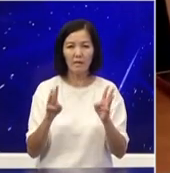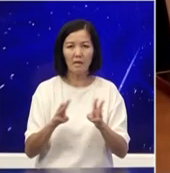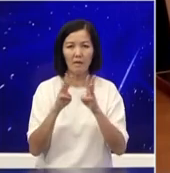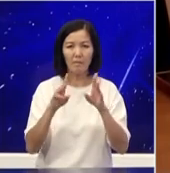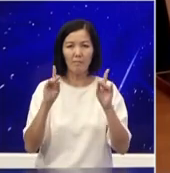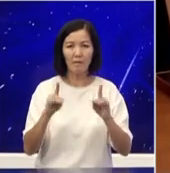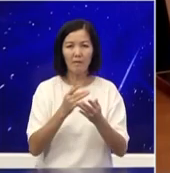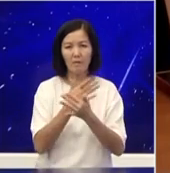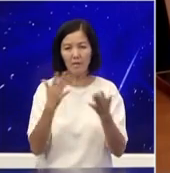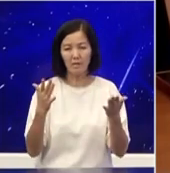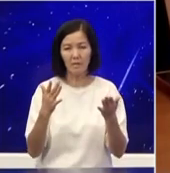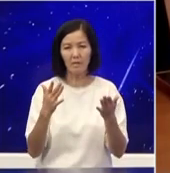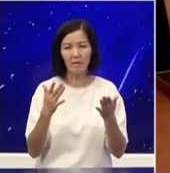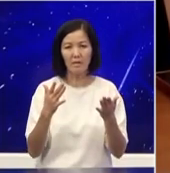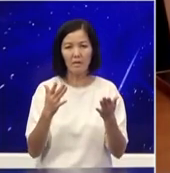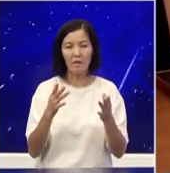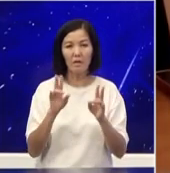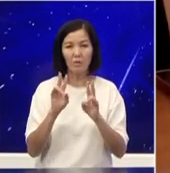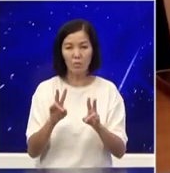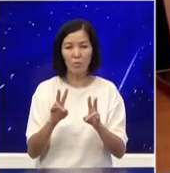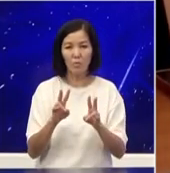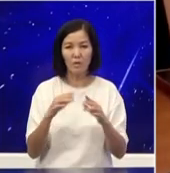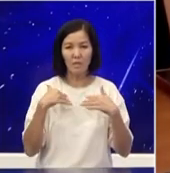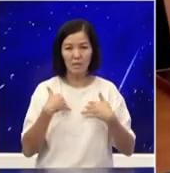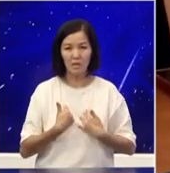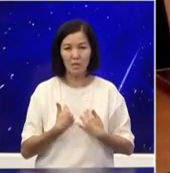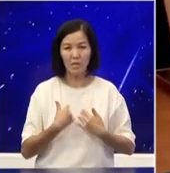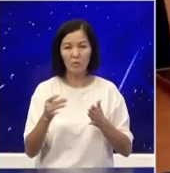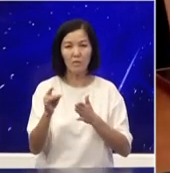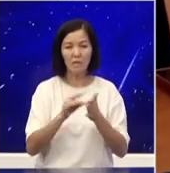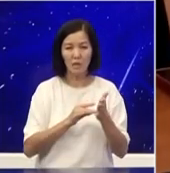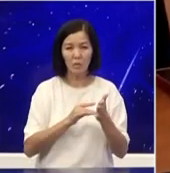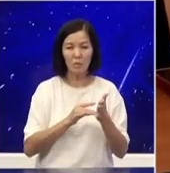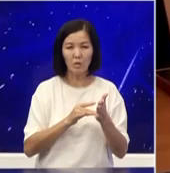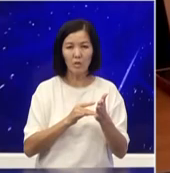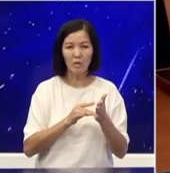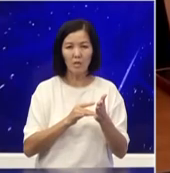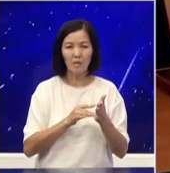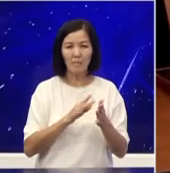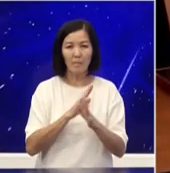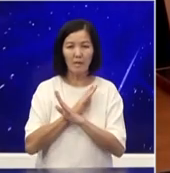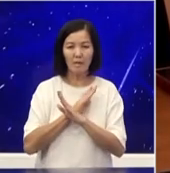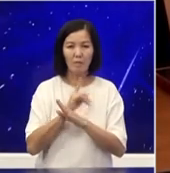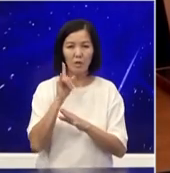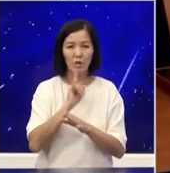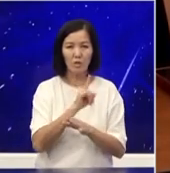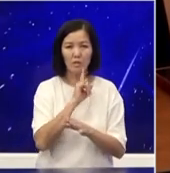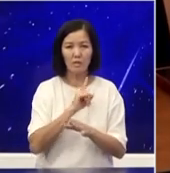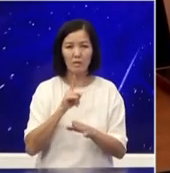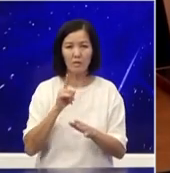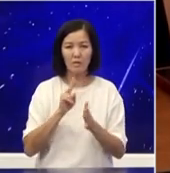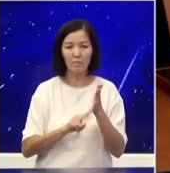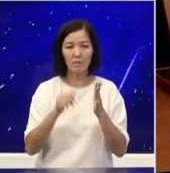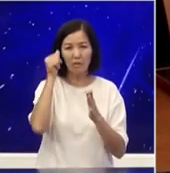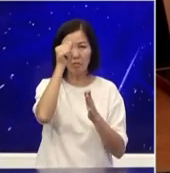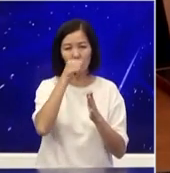мебель и имущество. Однако, к сожалению, не приходя в сознание, погибла гражданка 1970